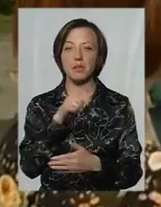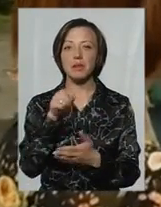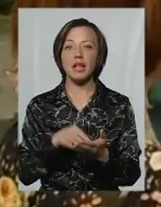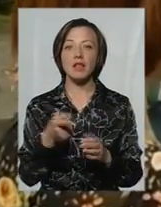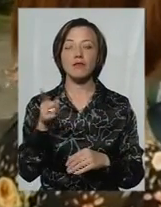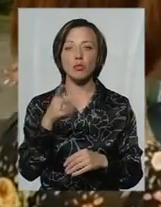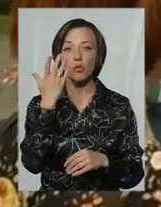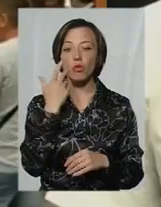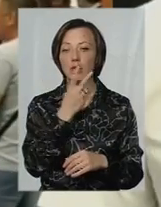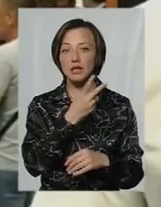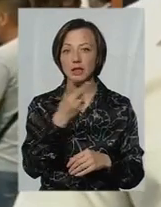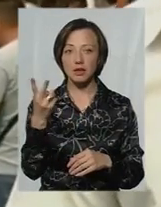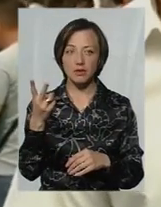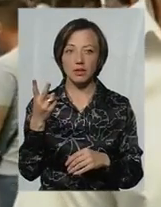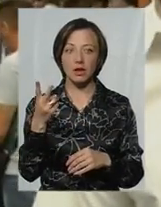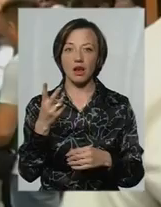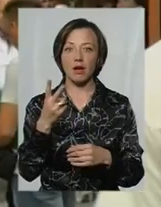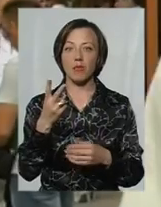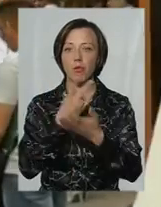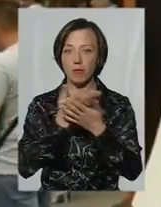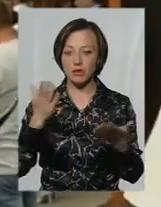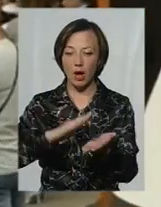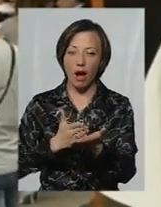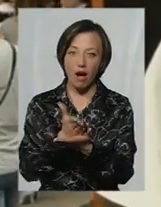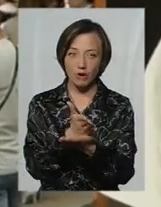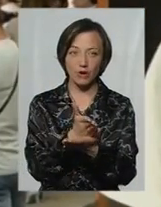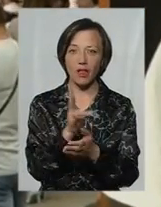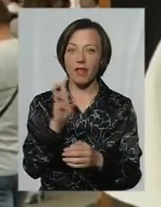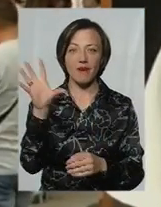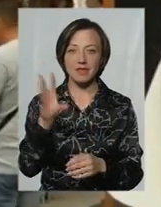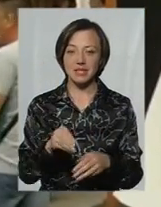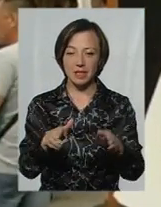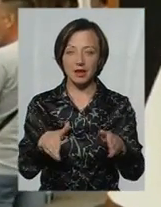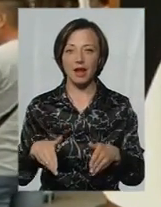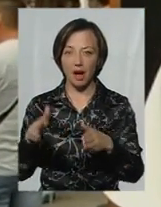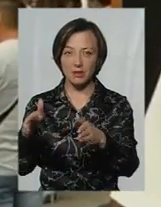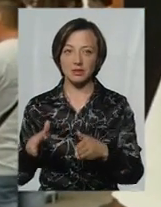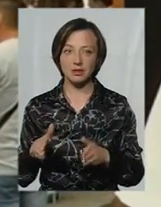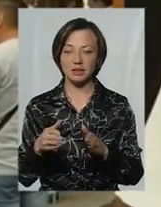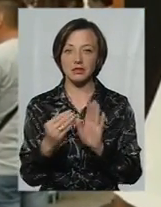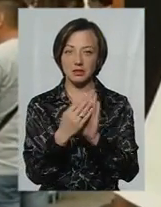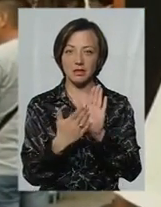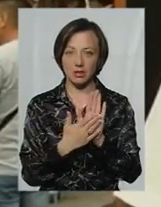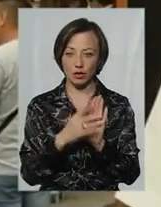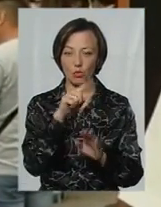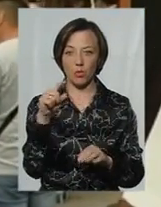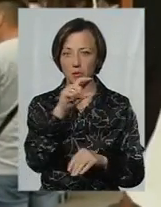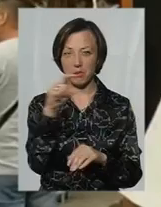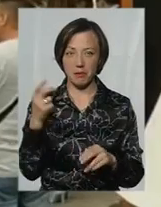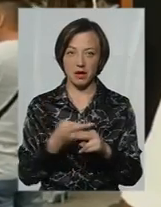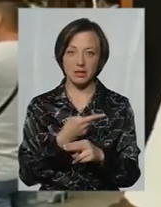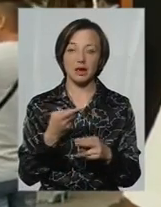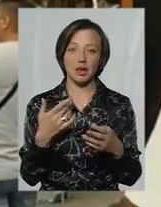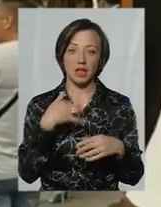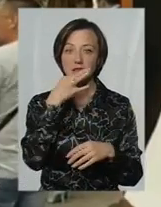тому, що коли дивишся на публічну кадастрову карту, там не всі ділянки значаться за кадастровим номером. І от людей